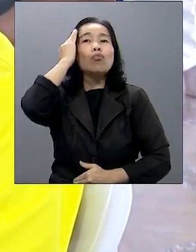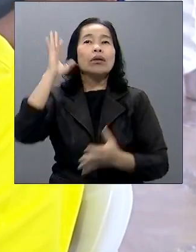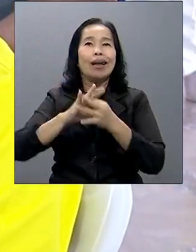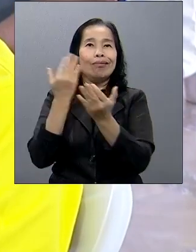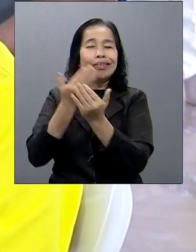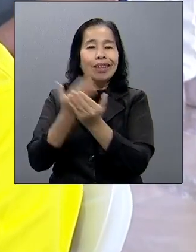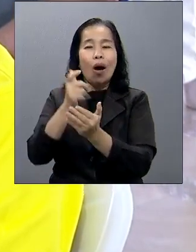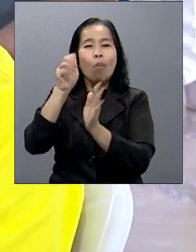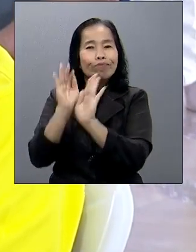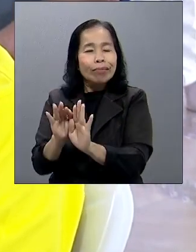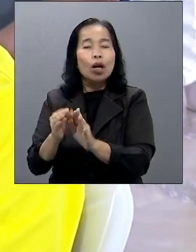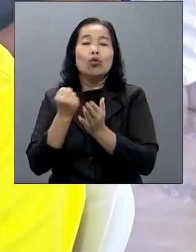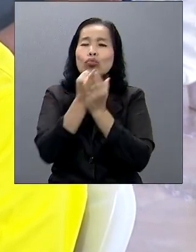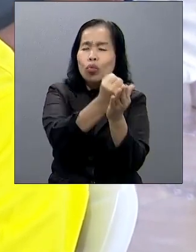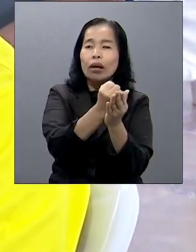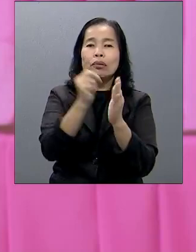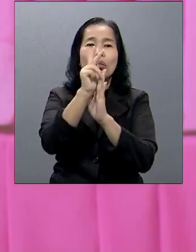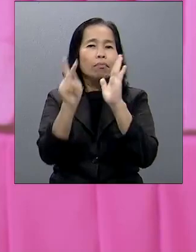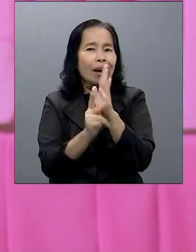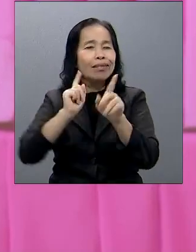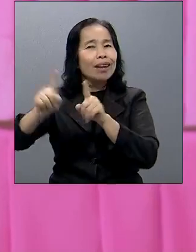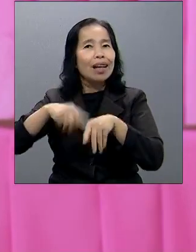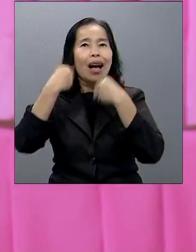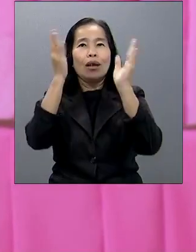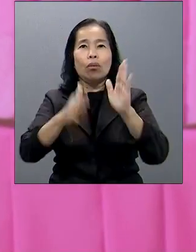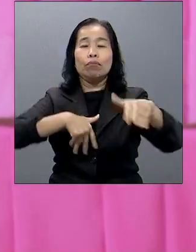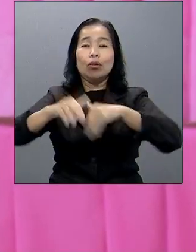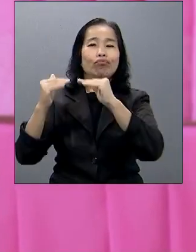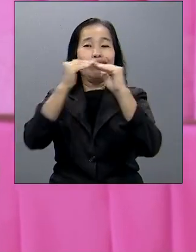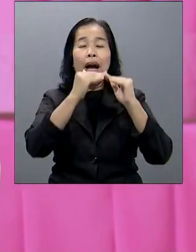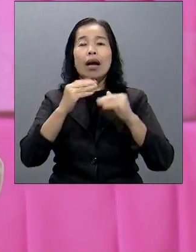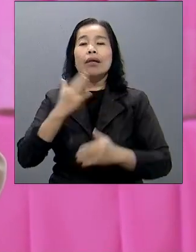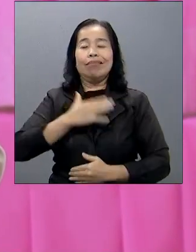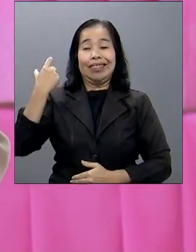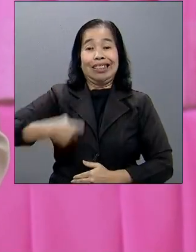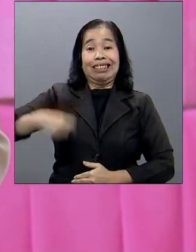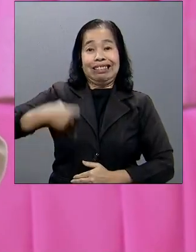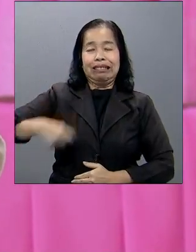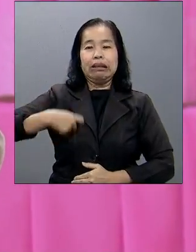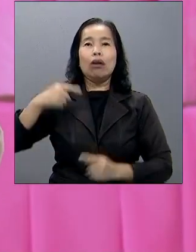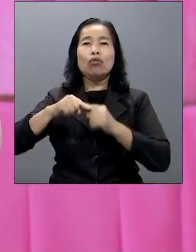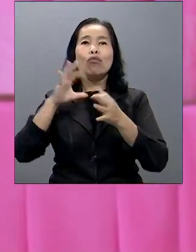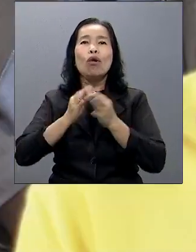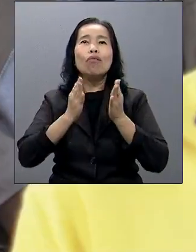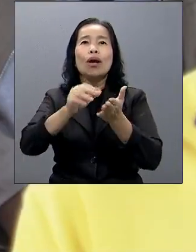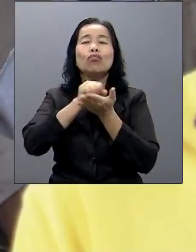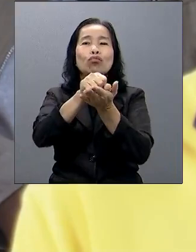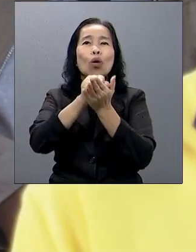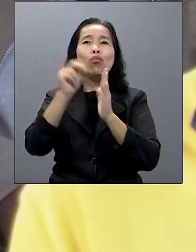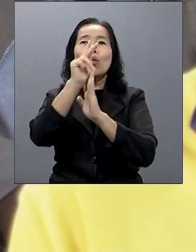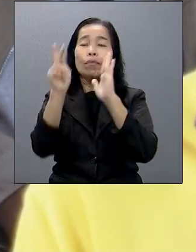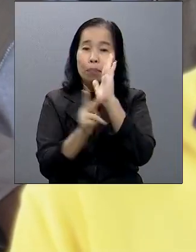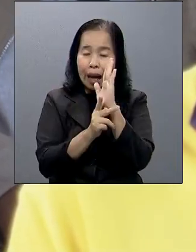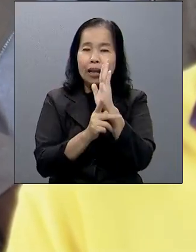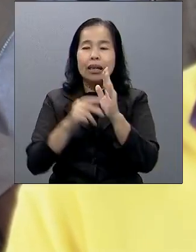ติธรรมและช่วยเหลือทางกฎหมายแก่ประชาชนอย่างเสมอภาคโดยนายณรงค์ศรีระสันอัยการพิเศษฝ่ายแผนช่วยเหลือทางกฎหมายสำนักงานคุ้มคร